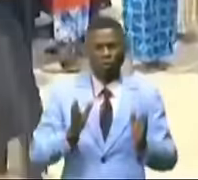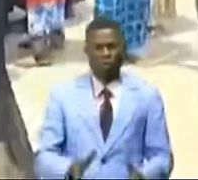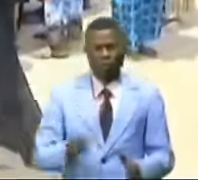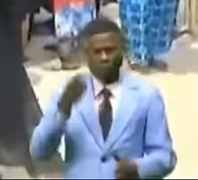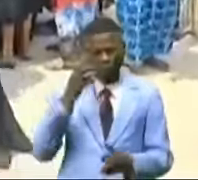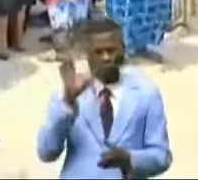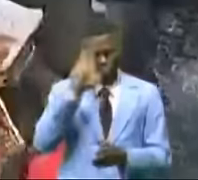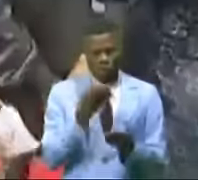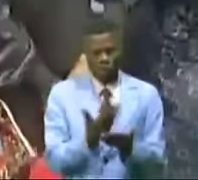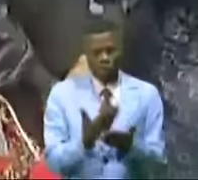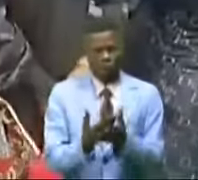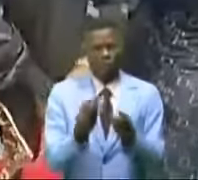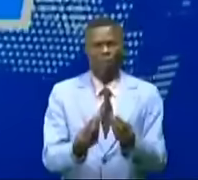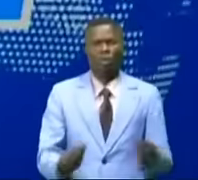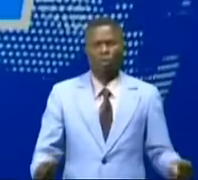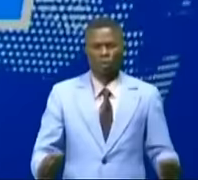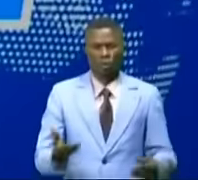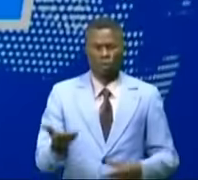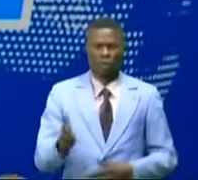une solution durable.